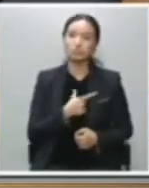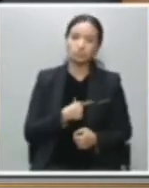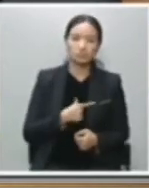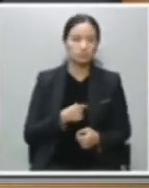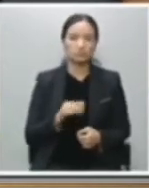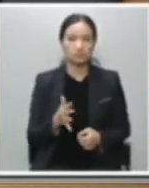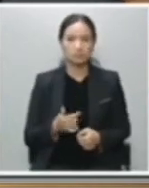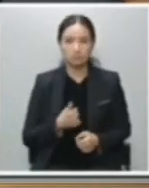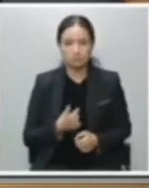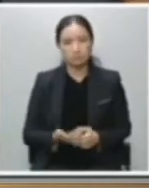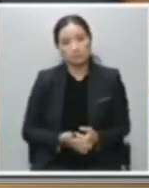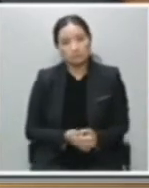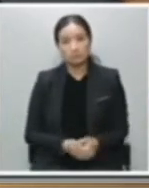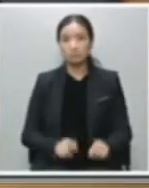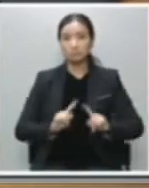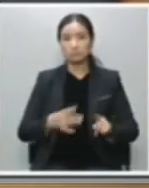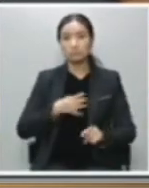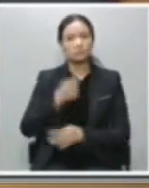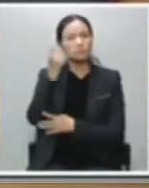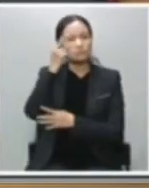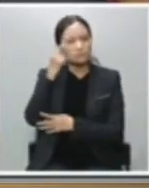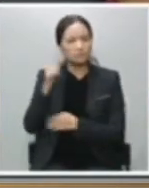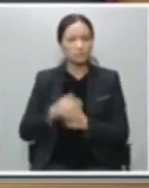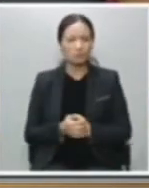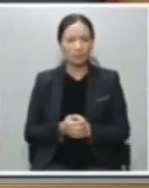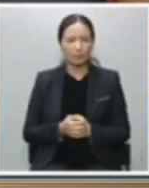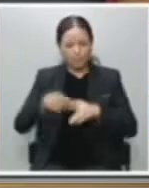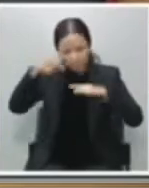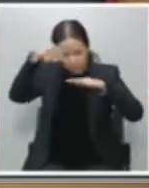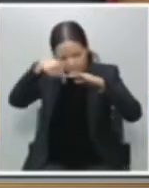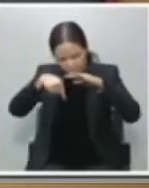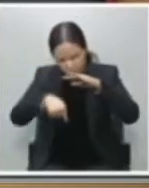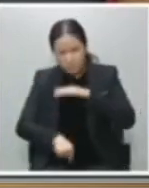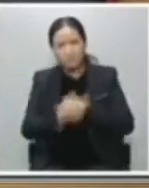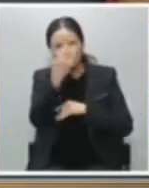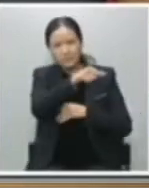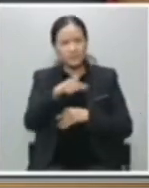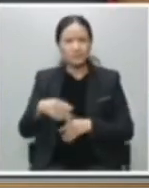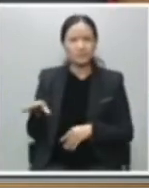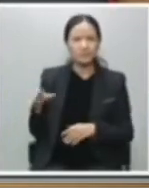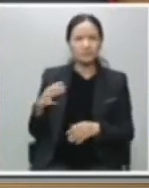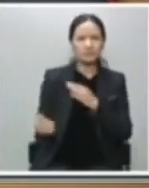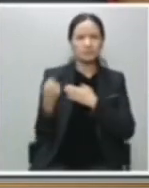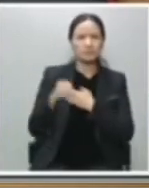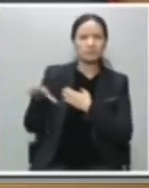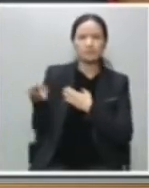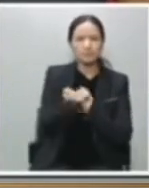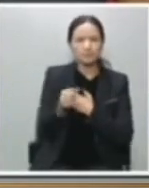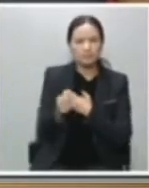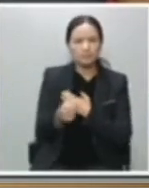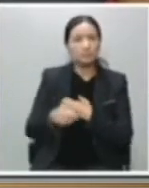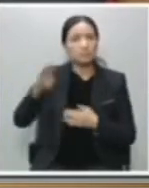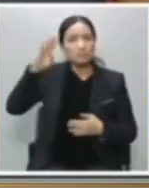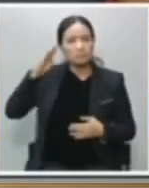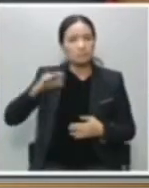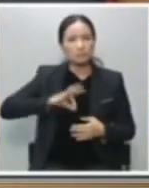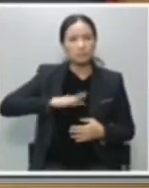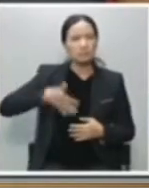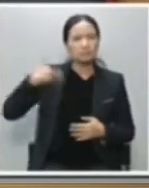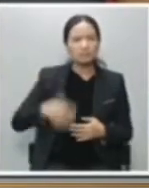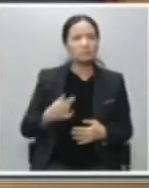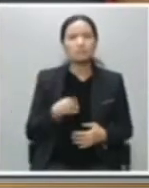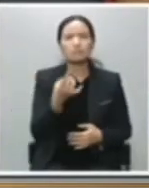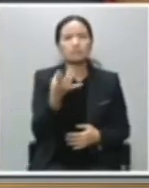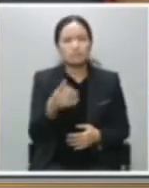อบแต่ผมอยากรู้แก่นสารลากข้าวจริงๆว่าทำไมคุณปฏิวัติทหารไม่พอใจเรื่องอะไร